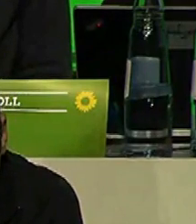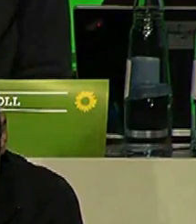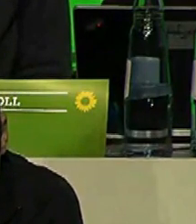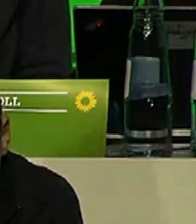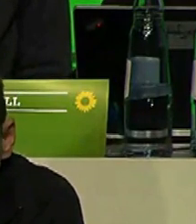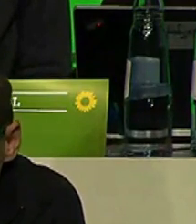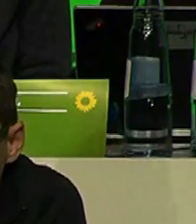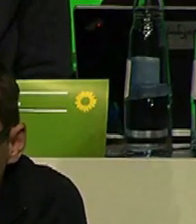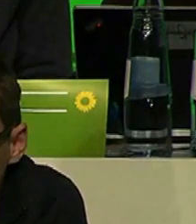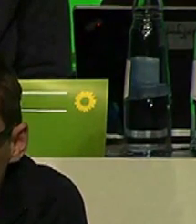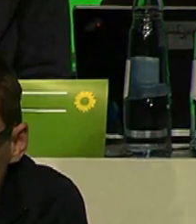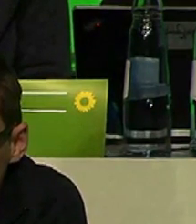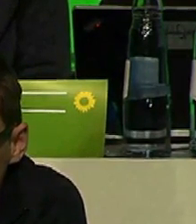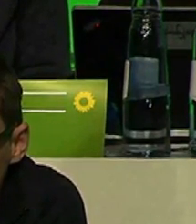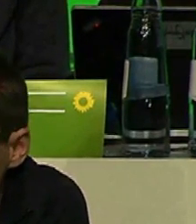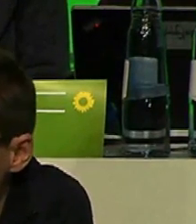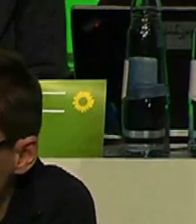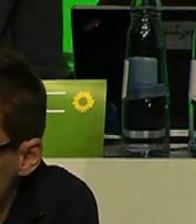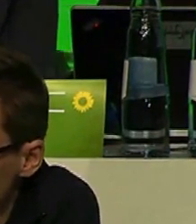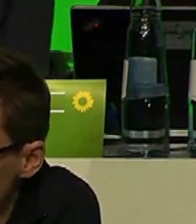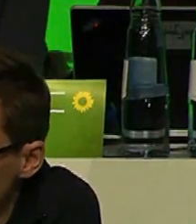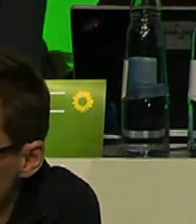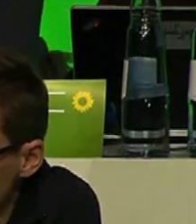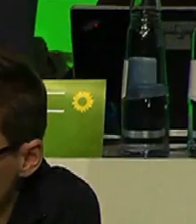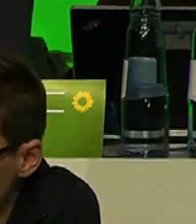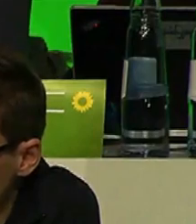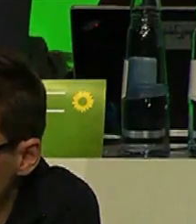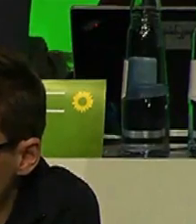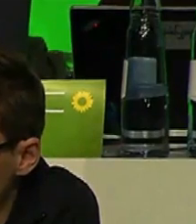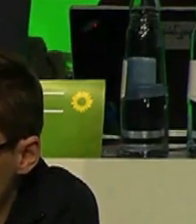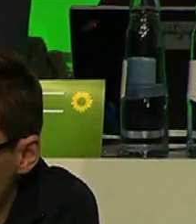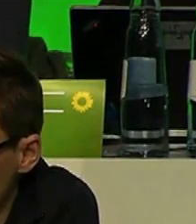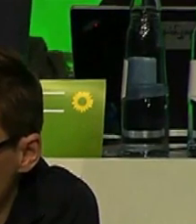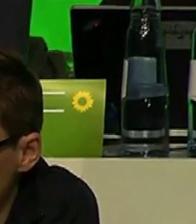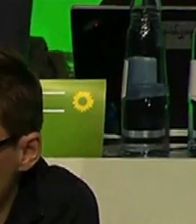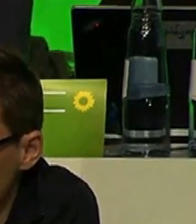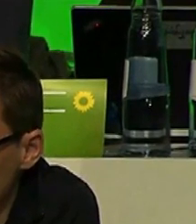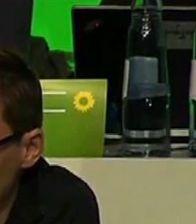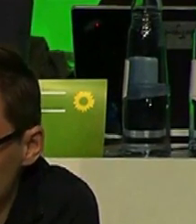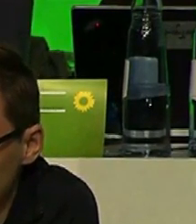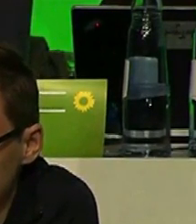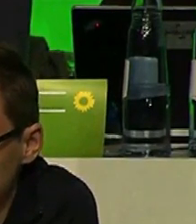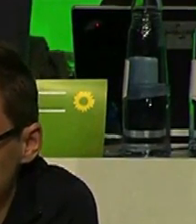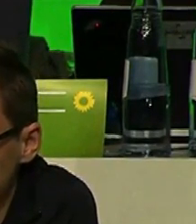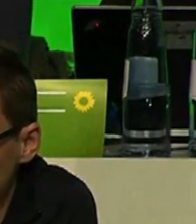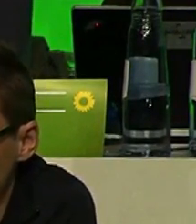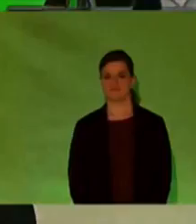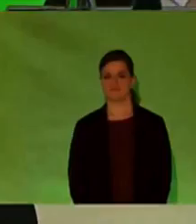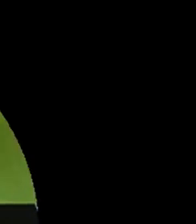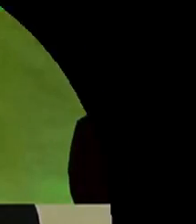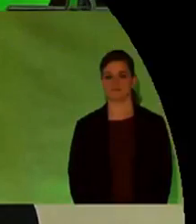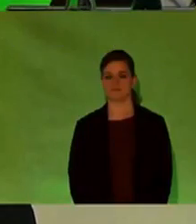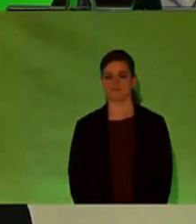ihr Pro oder Kontra reden möchtet, kommt bitte hier nach vorne und meldet euch, werft euch in die Box ein.